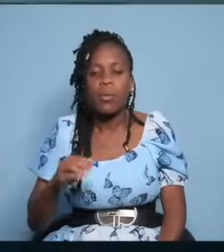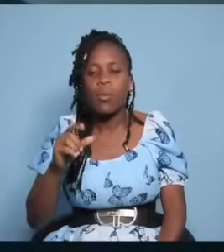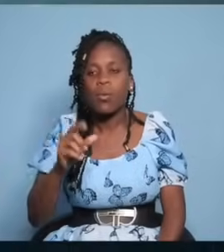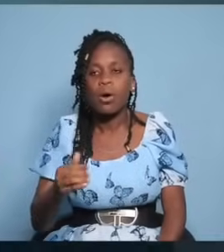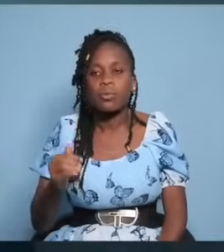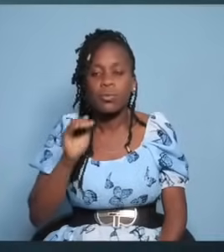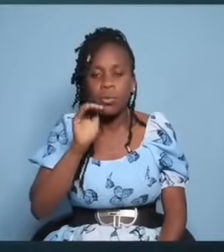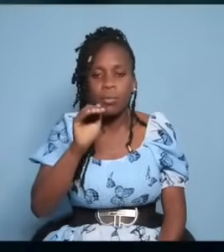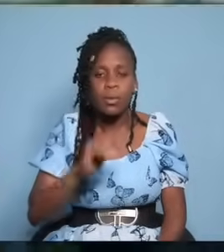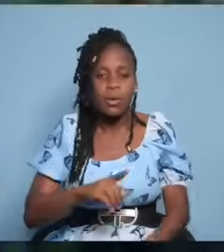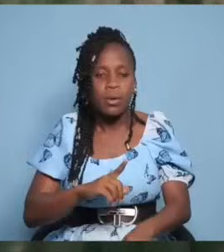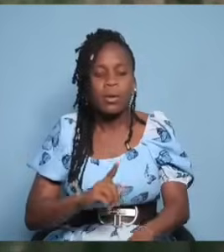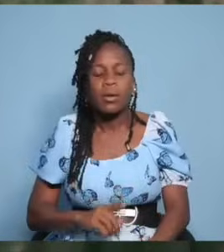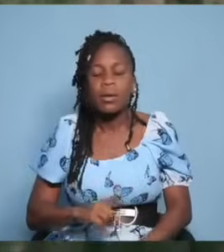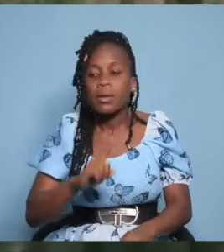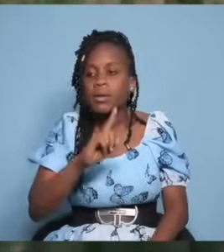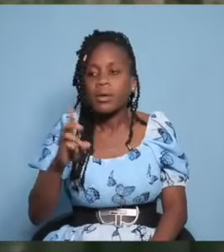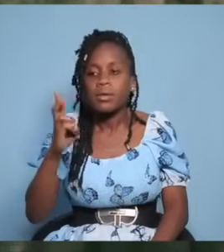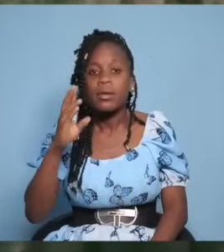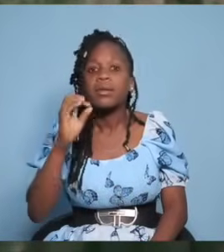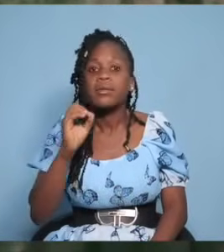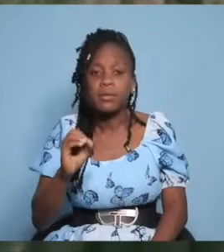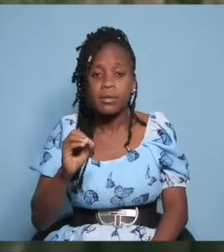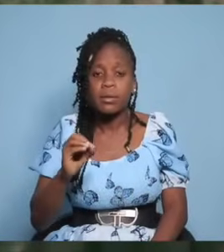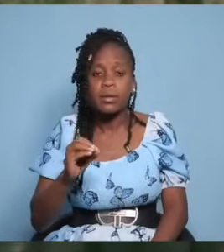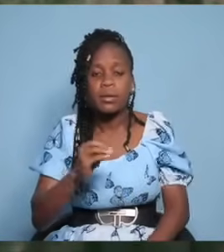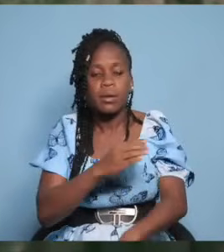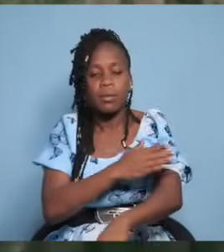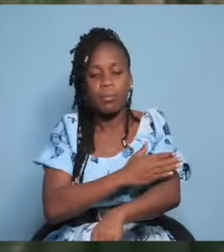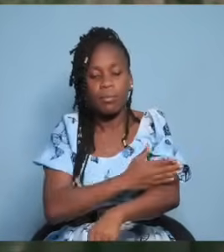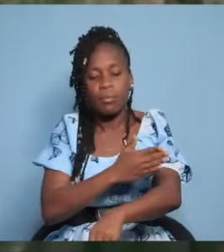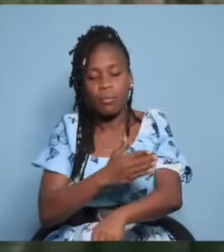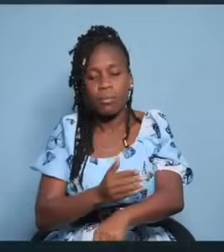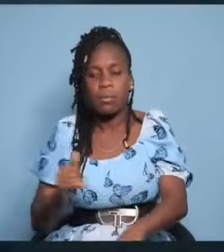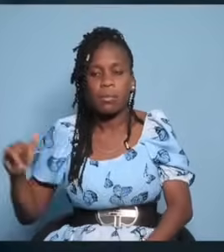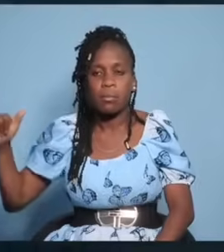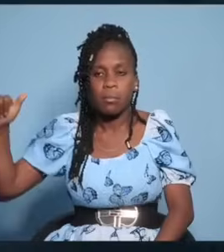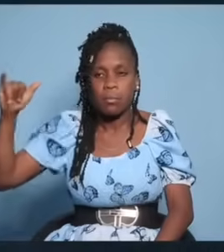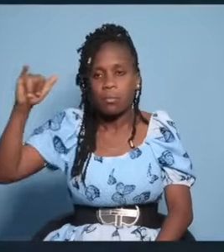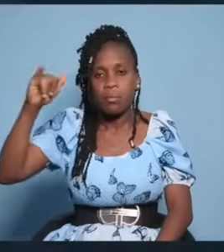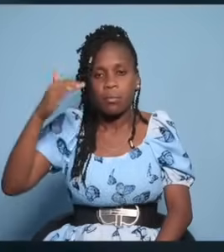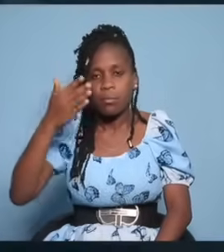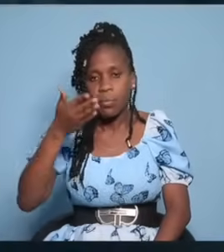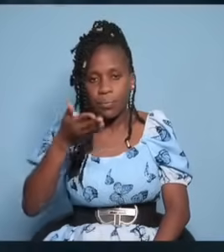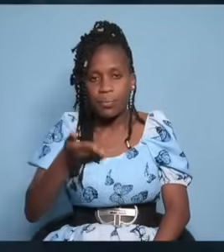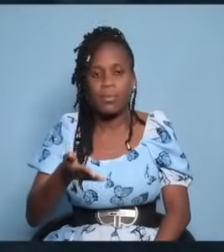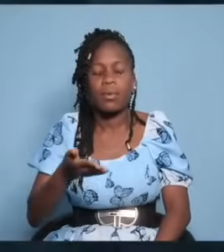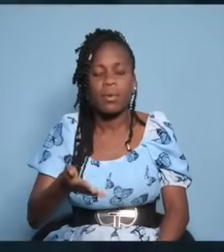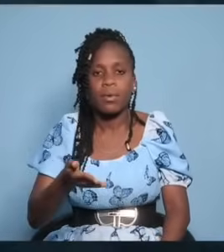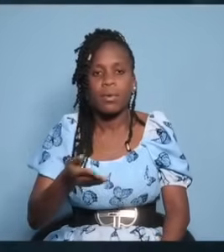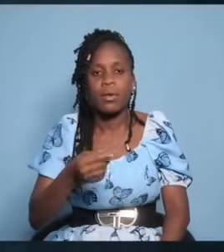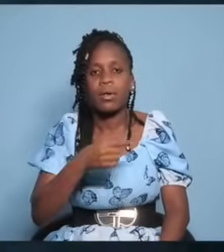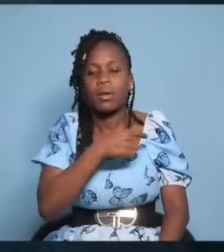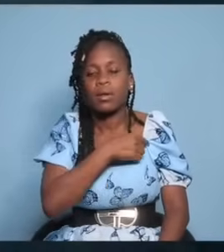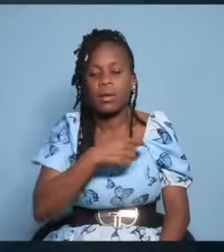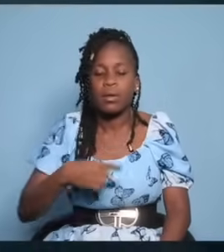nusu saa tangu ndege kuondoka pale alipokuwa rais kijiji kile alichokuwa rais huyo wa Uganda na